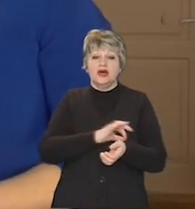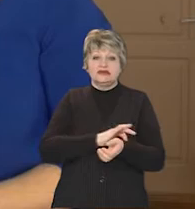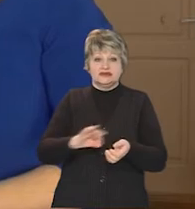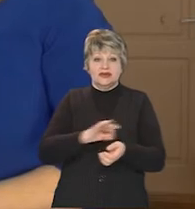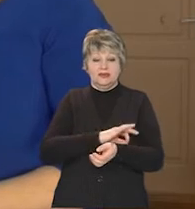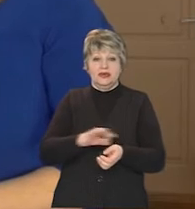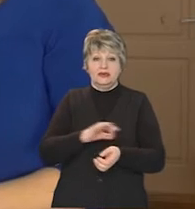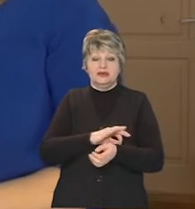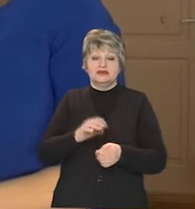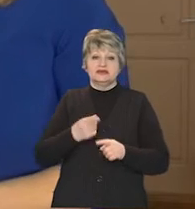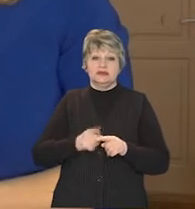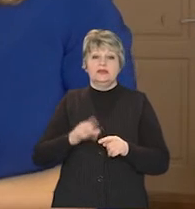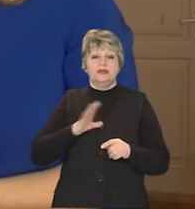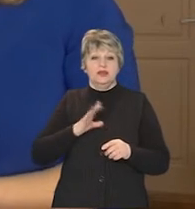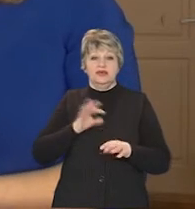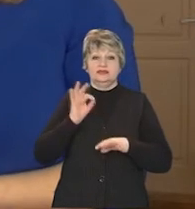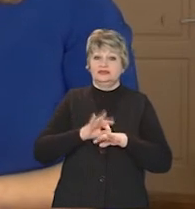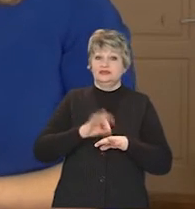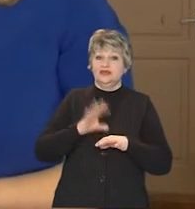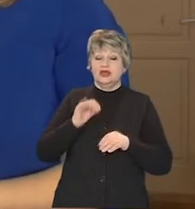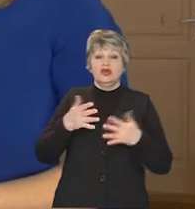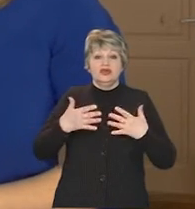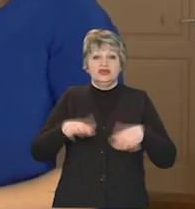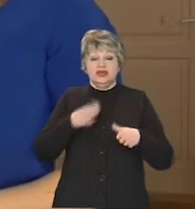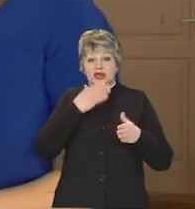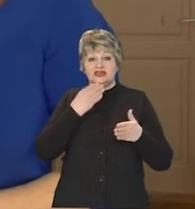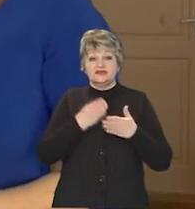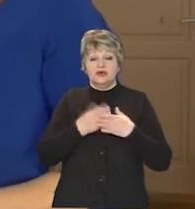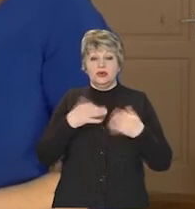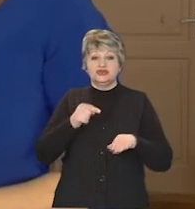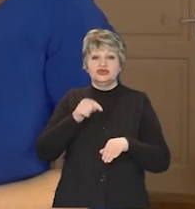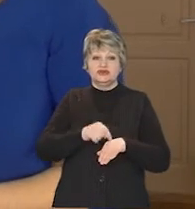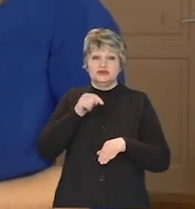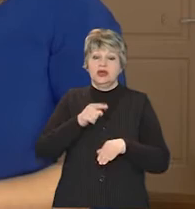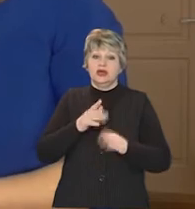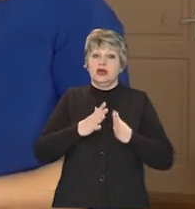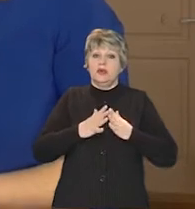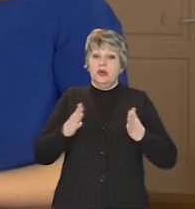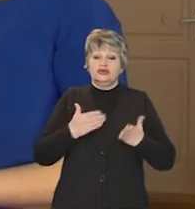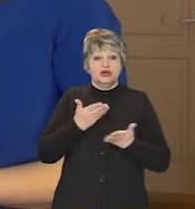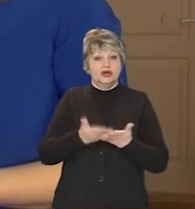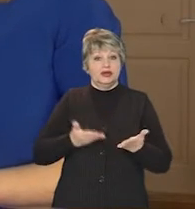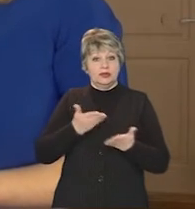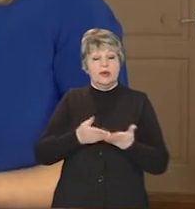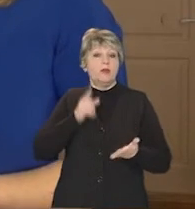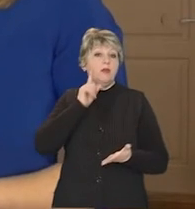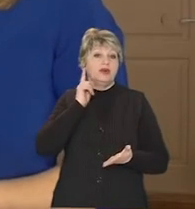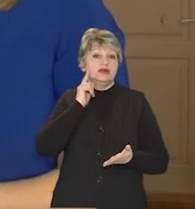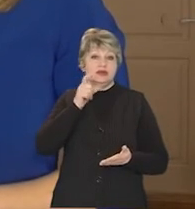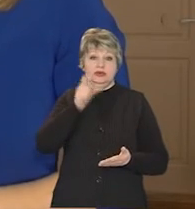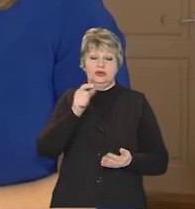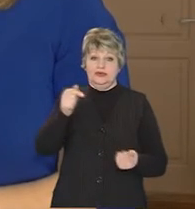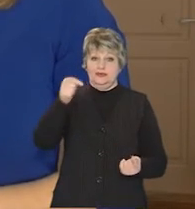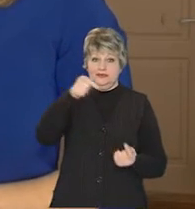чаще подвергаются атеросклерозу и теряют свою эластичность, их больше всего рекомендуют